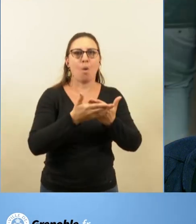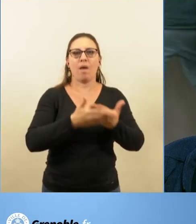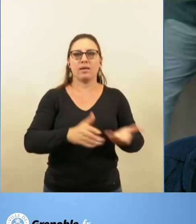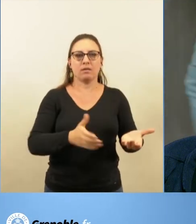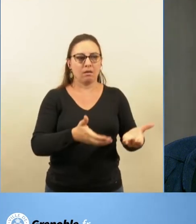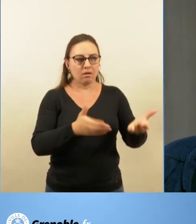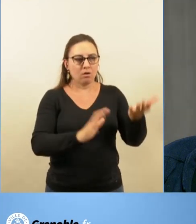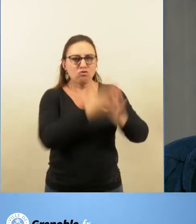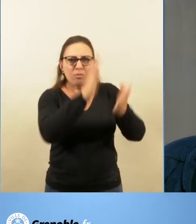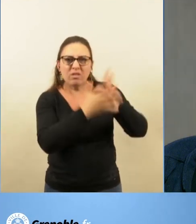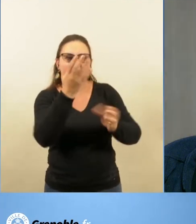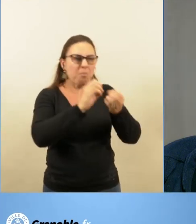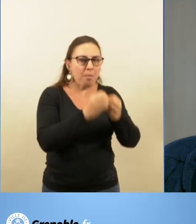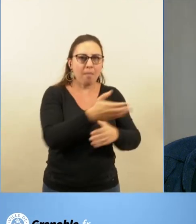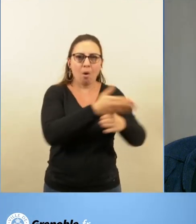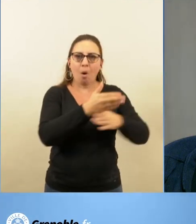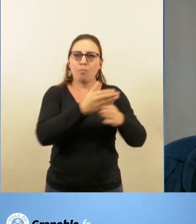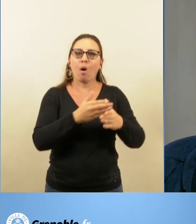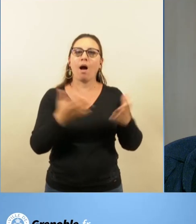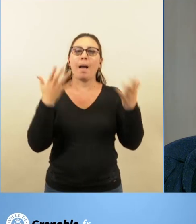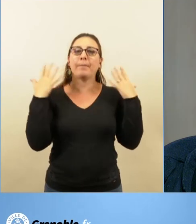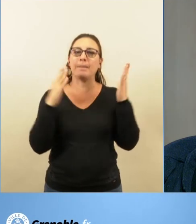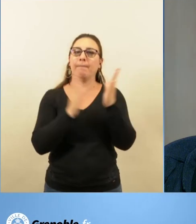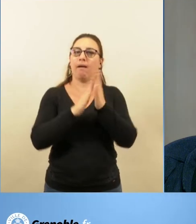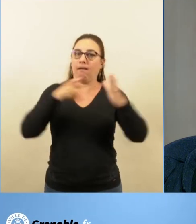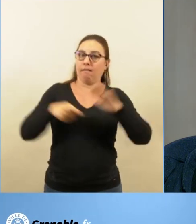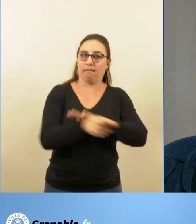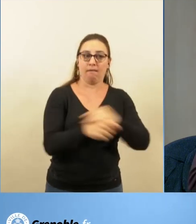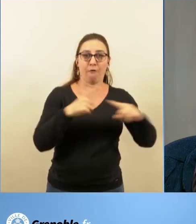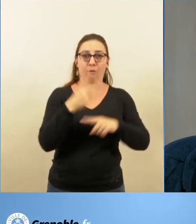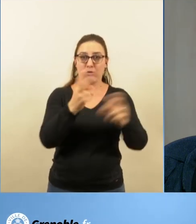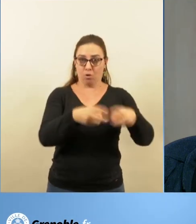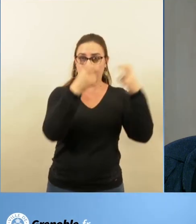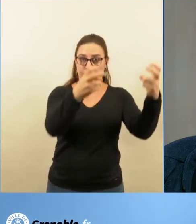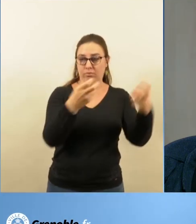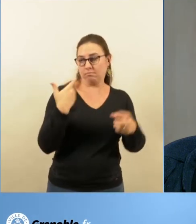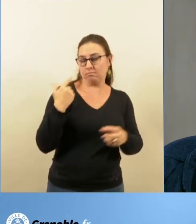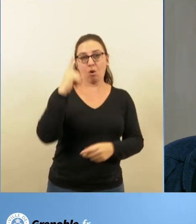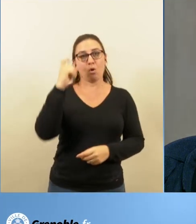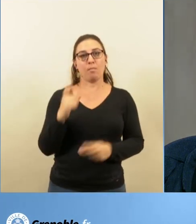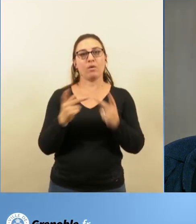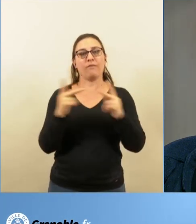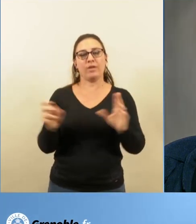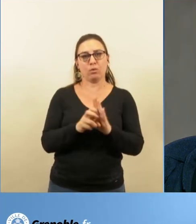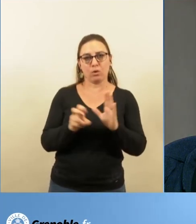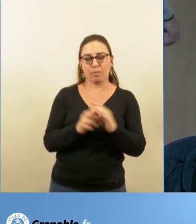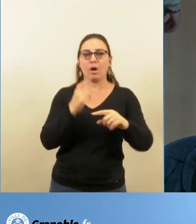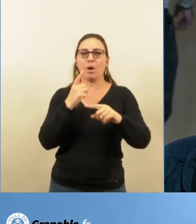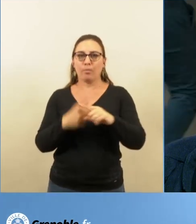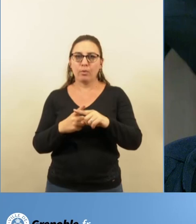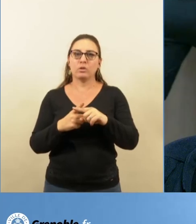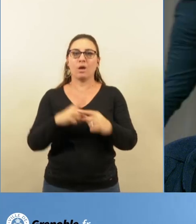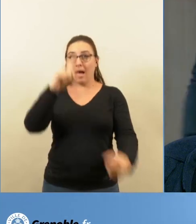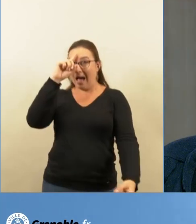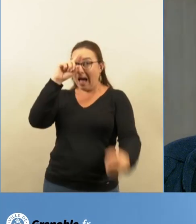défectueux le nombre de primaires bois accordé a été multiplié par deux depuis la mise en place de la prime ville de Grenoble et les actions d'aller vers